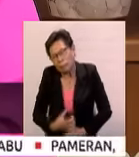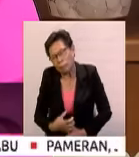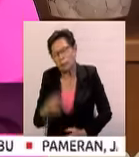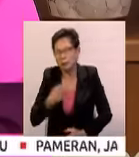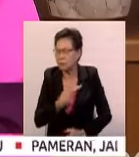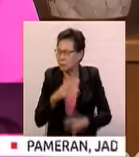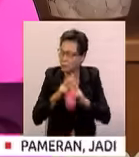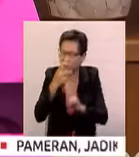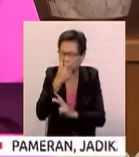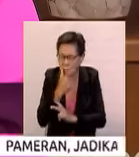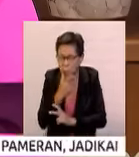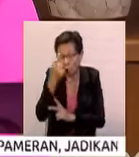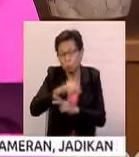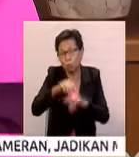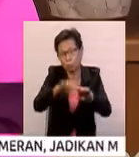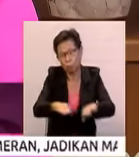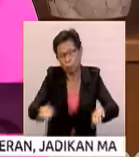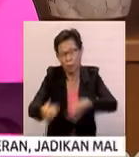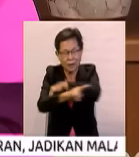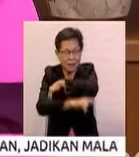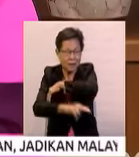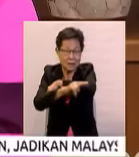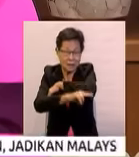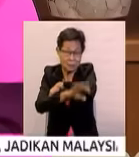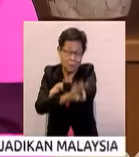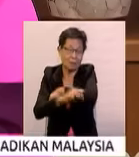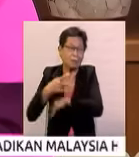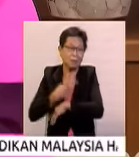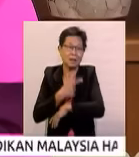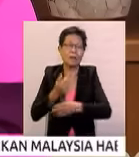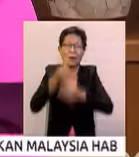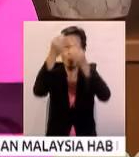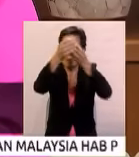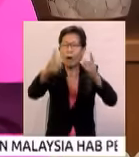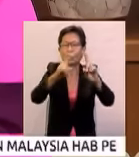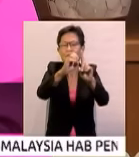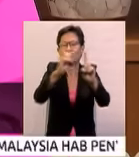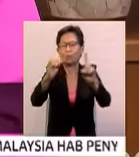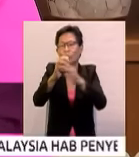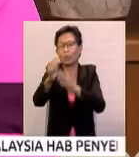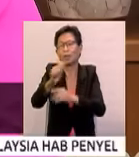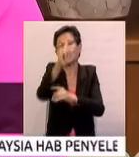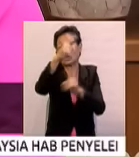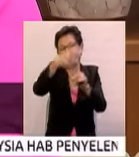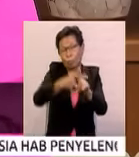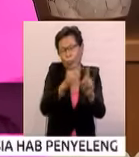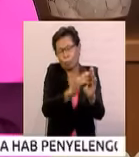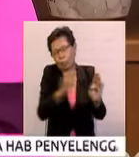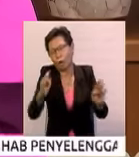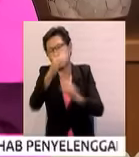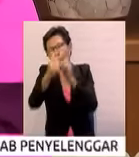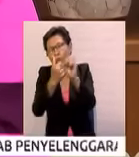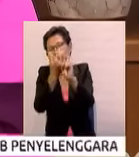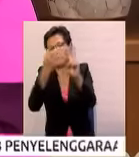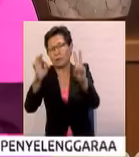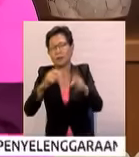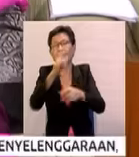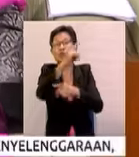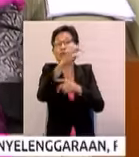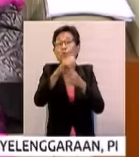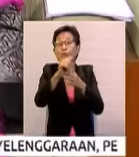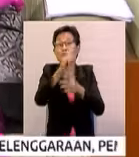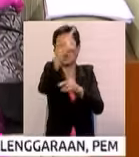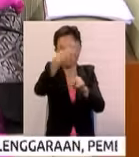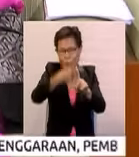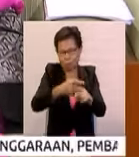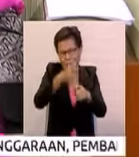Dan kita untuk anak-anak Negeri Sembilan semalam kita telah umumkan bantuan RM100 sebulan untuk sepanjang 2019 ini, insyaAllah.